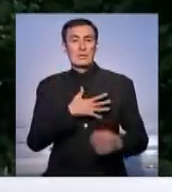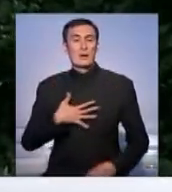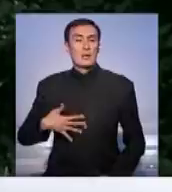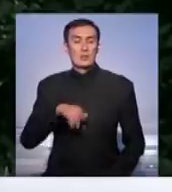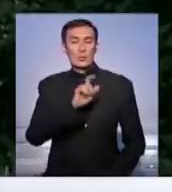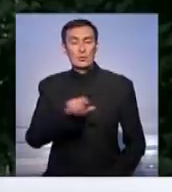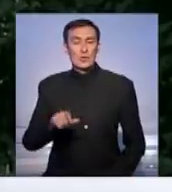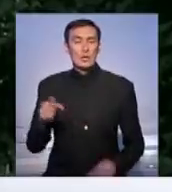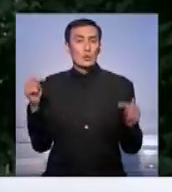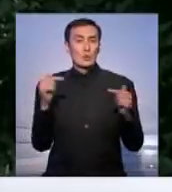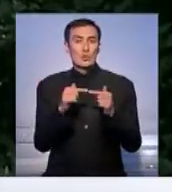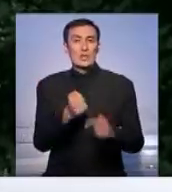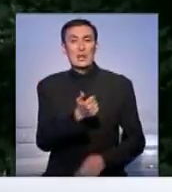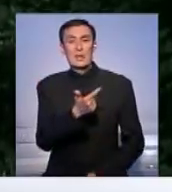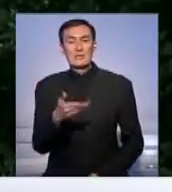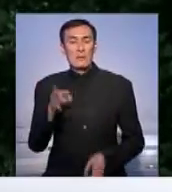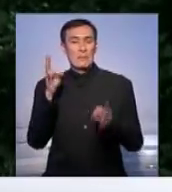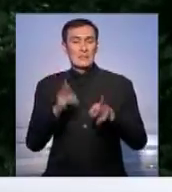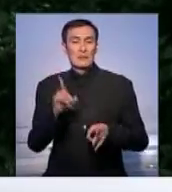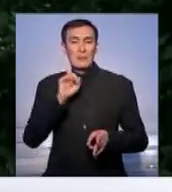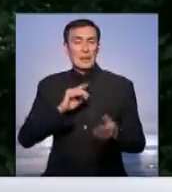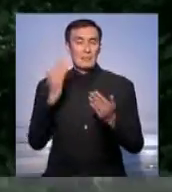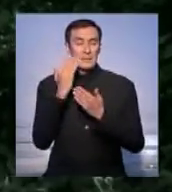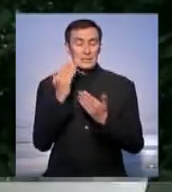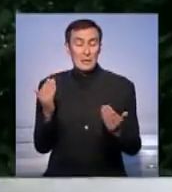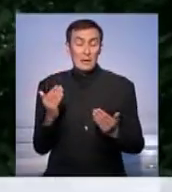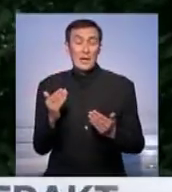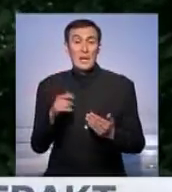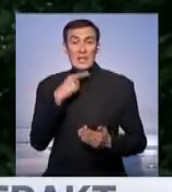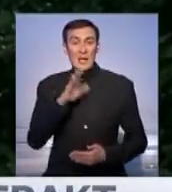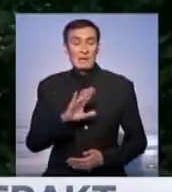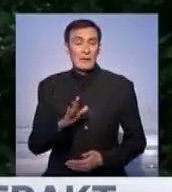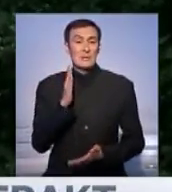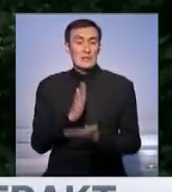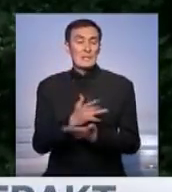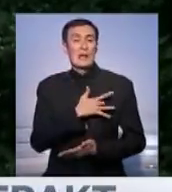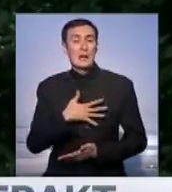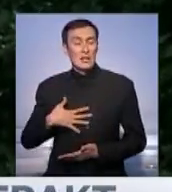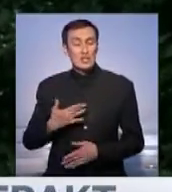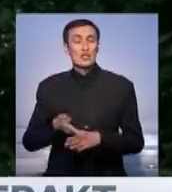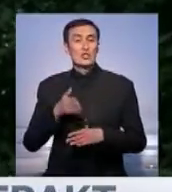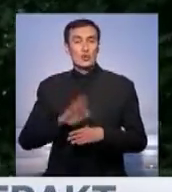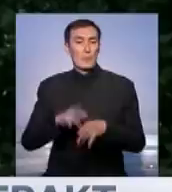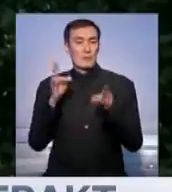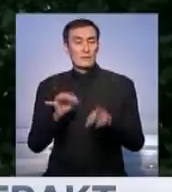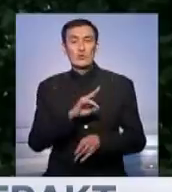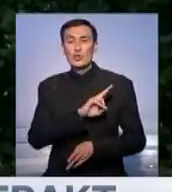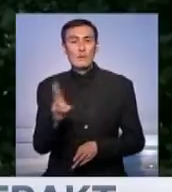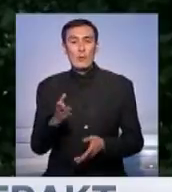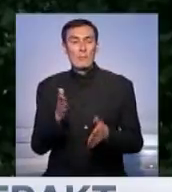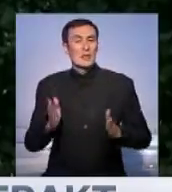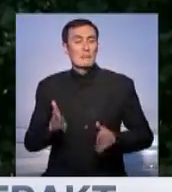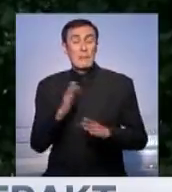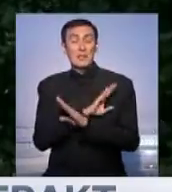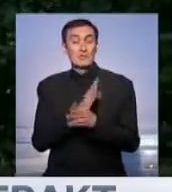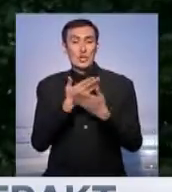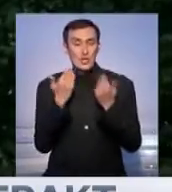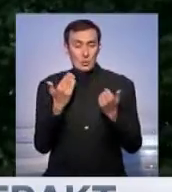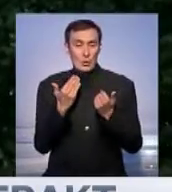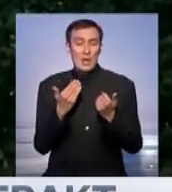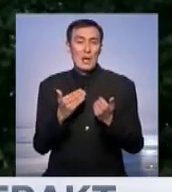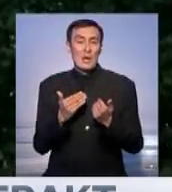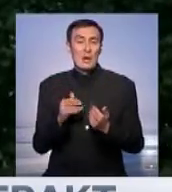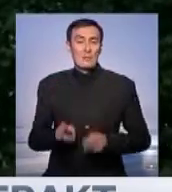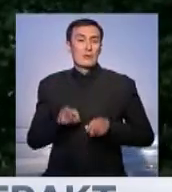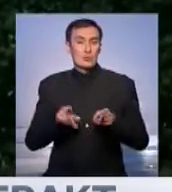людей. Точное количество пострадавших мы пока не называем. Есть раненые и тяжело пострадавшие, но никто не погиб. Нападавший задержан,